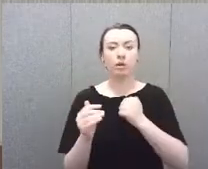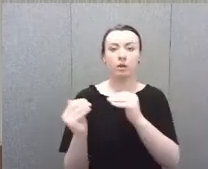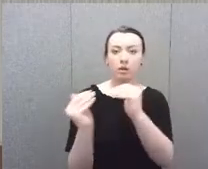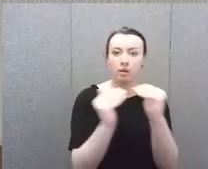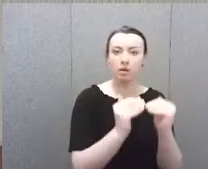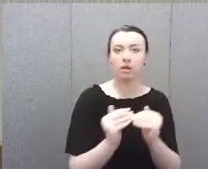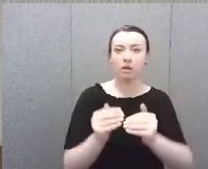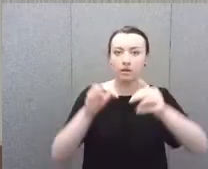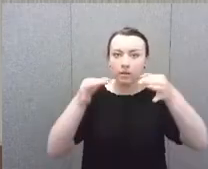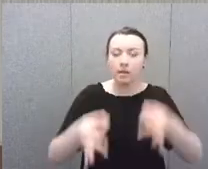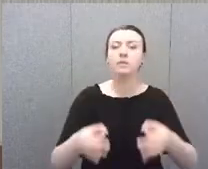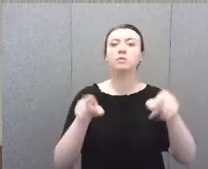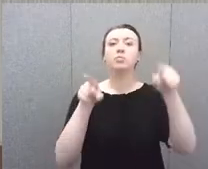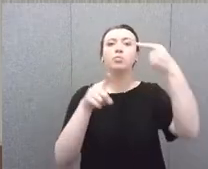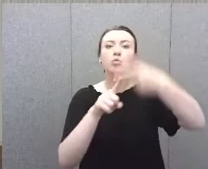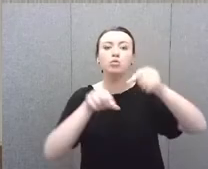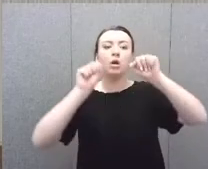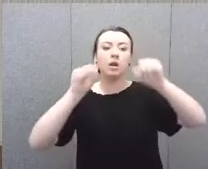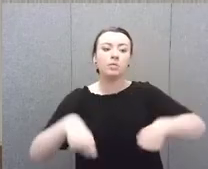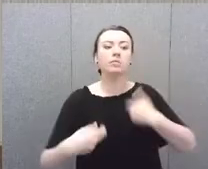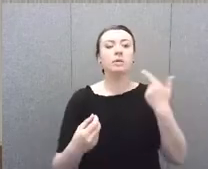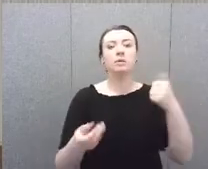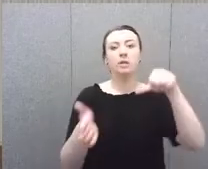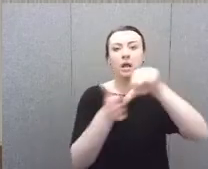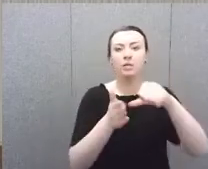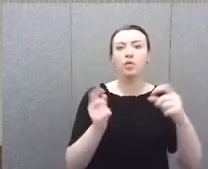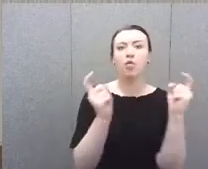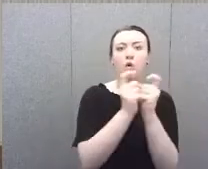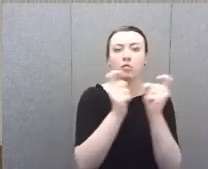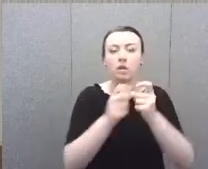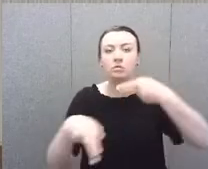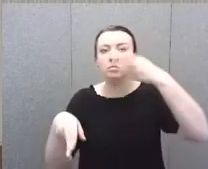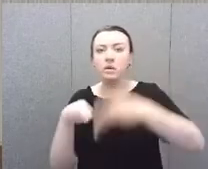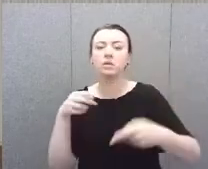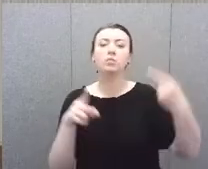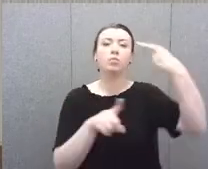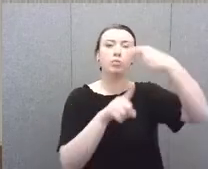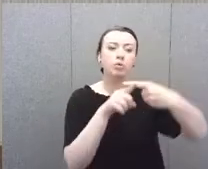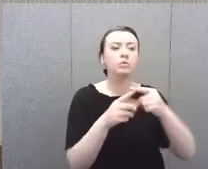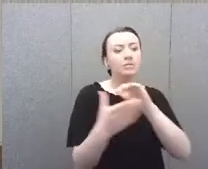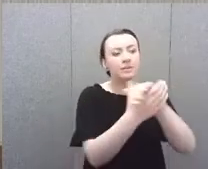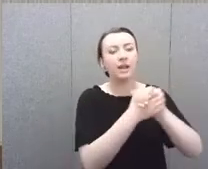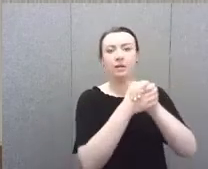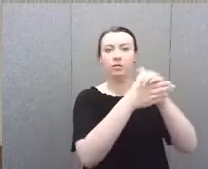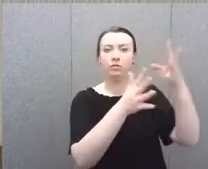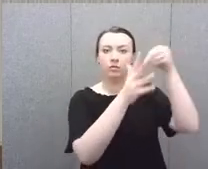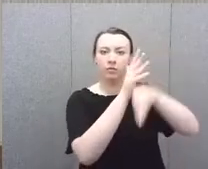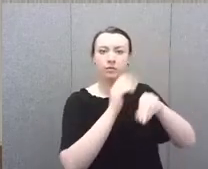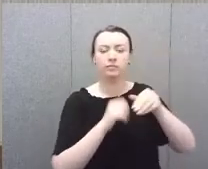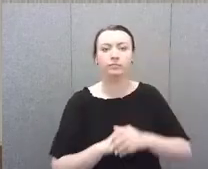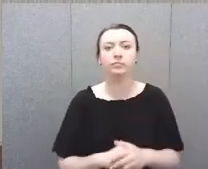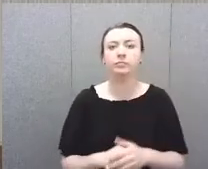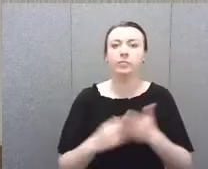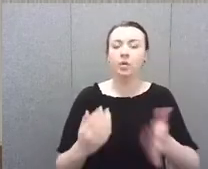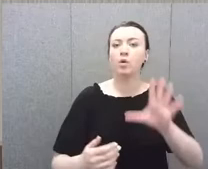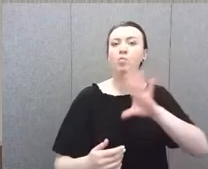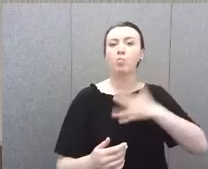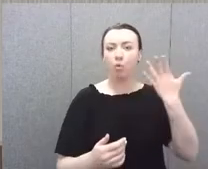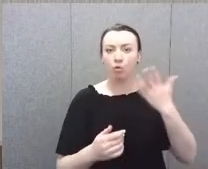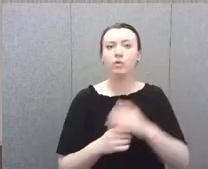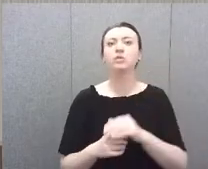неравным способом касались мужчин и женщин, и также касались разрешения